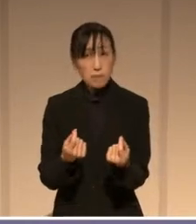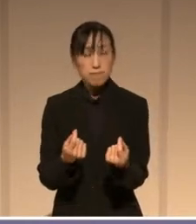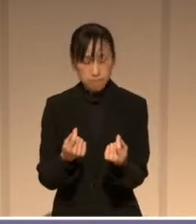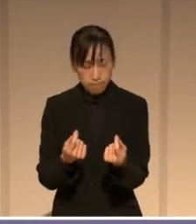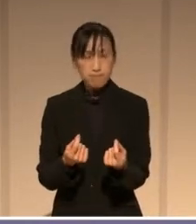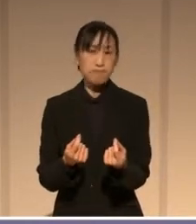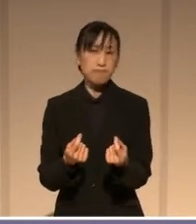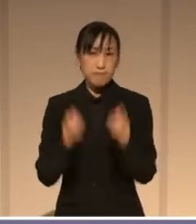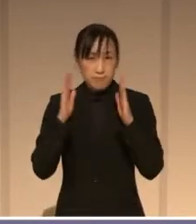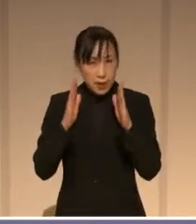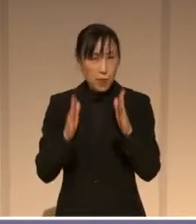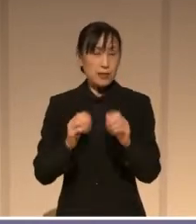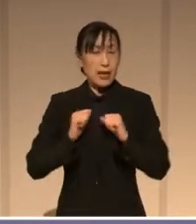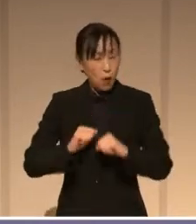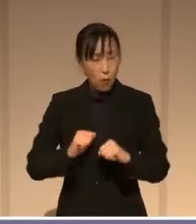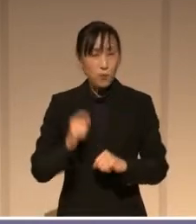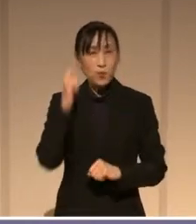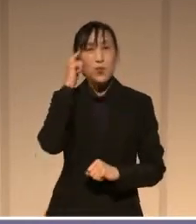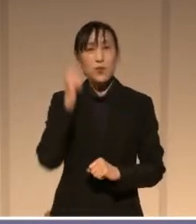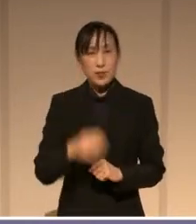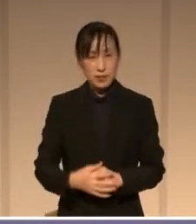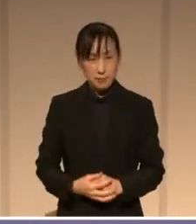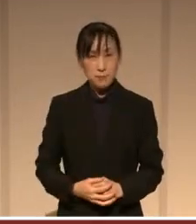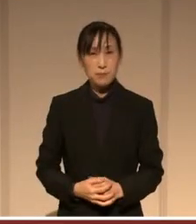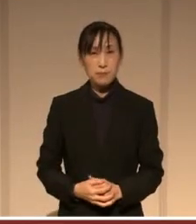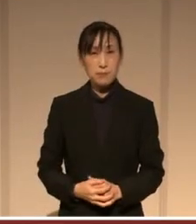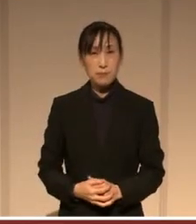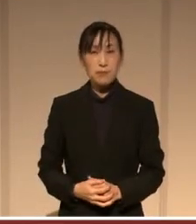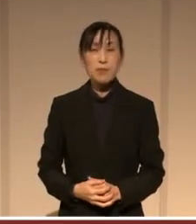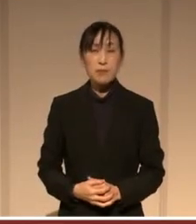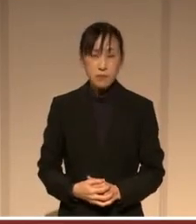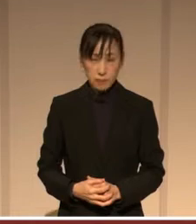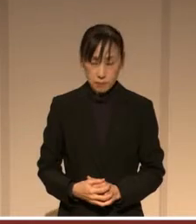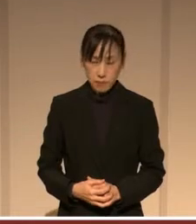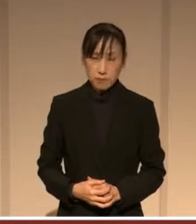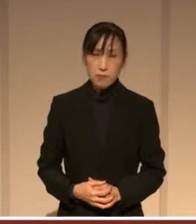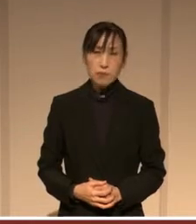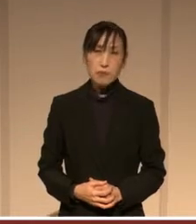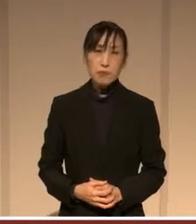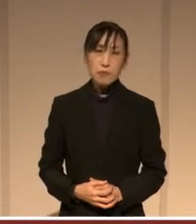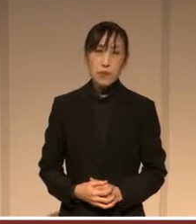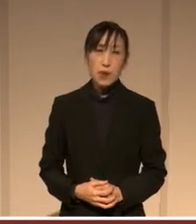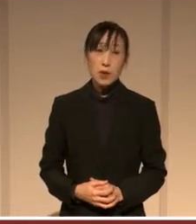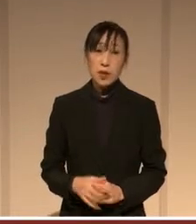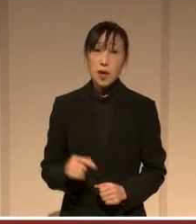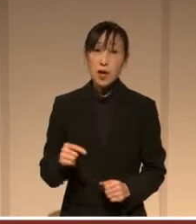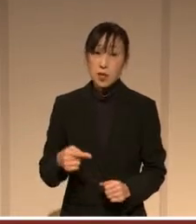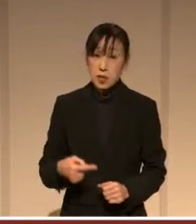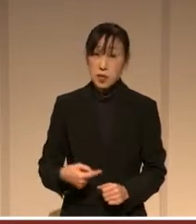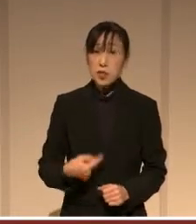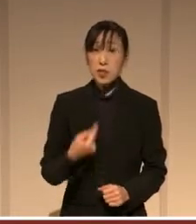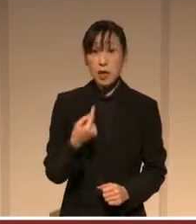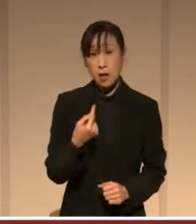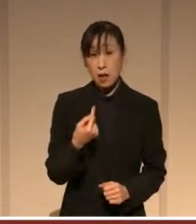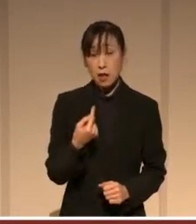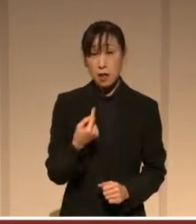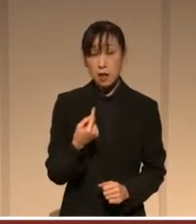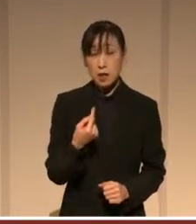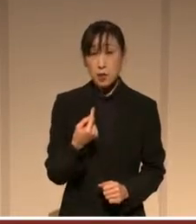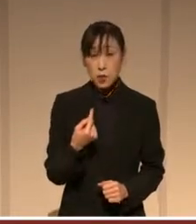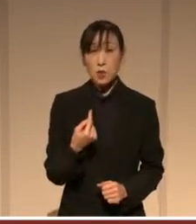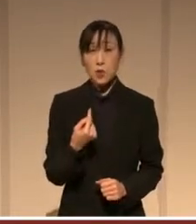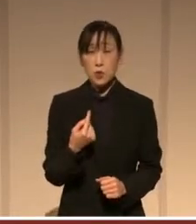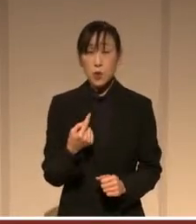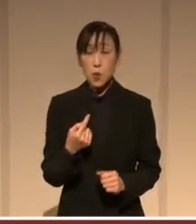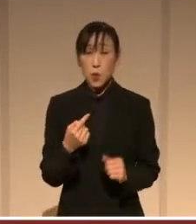役をやりましたシャアこうねあの役を演じる上では強化し z 共感できるような部分もあっ